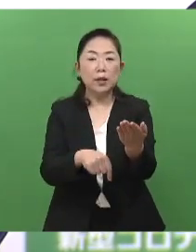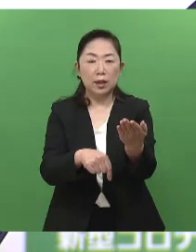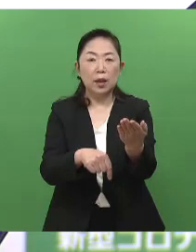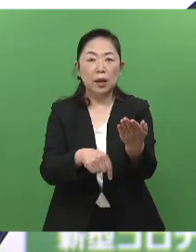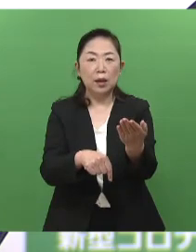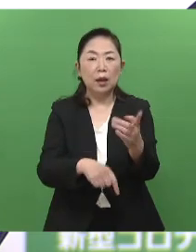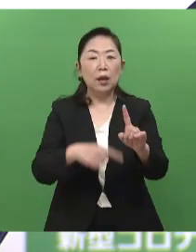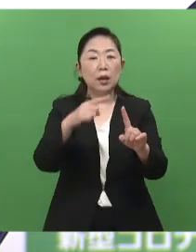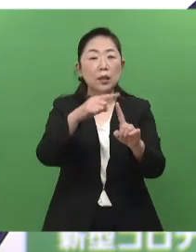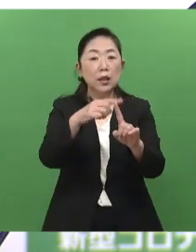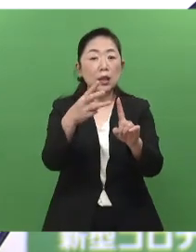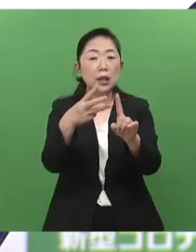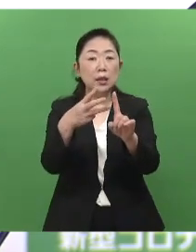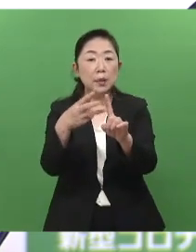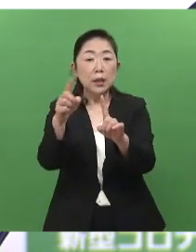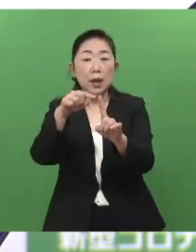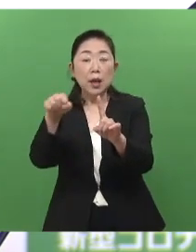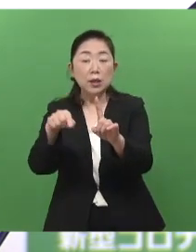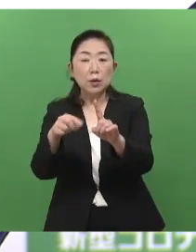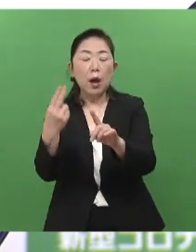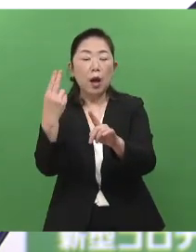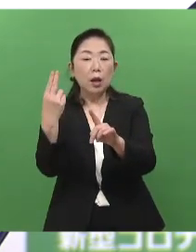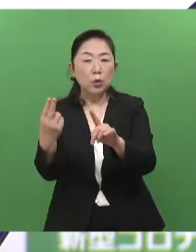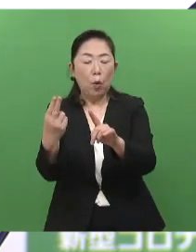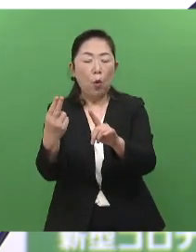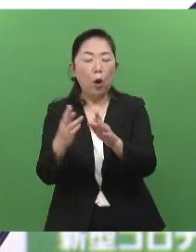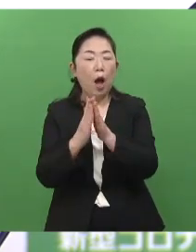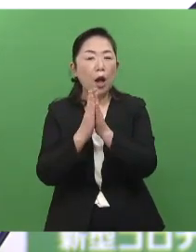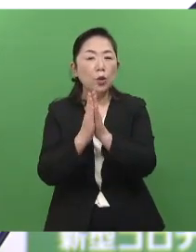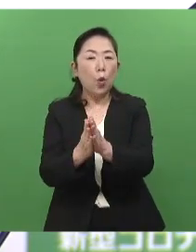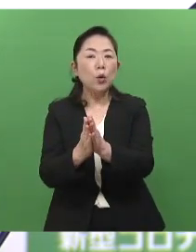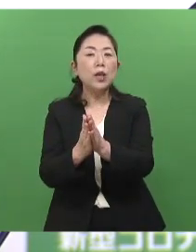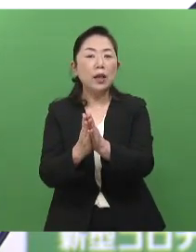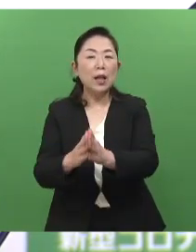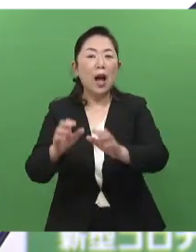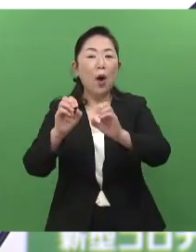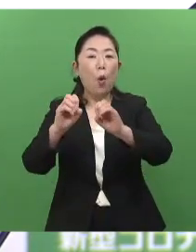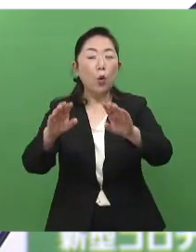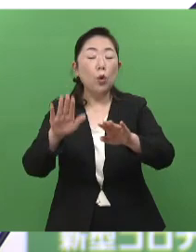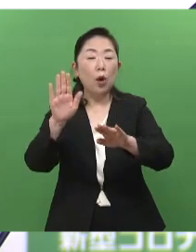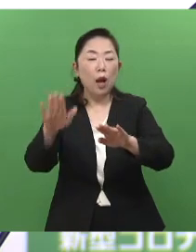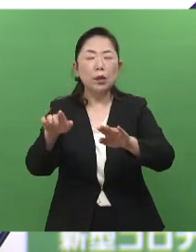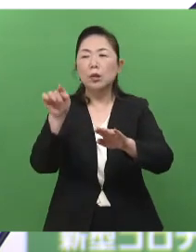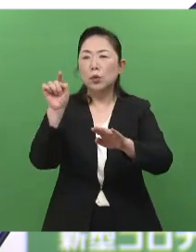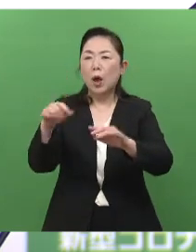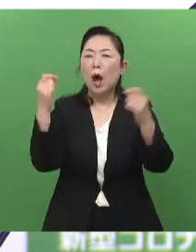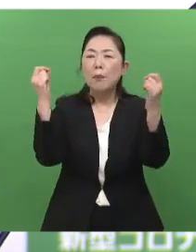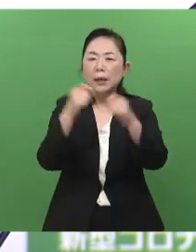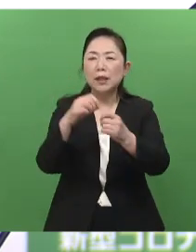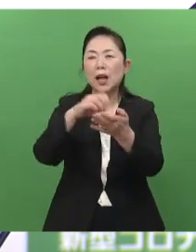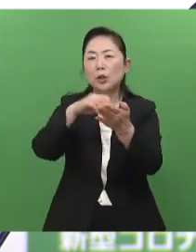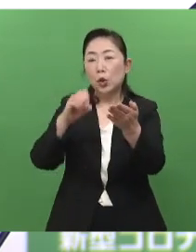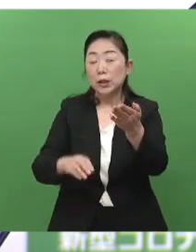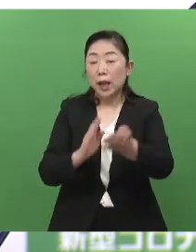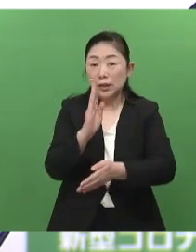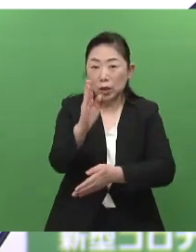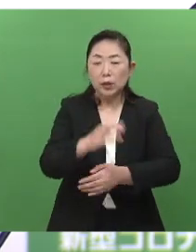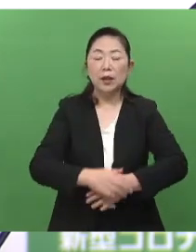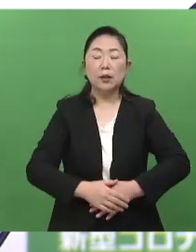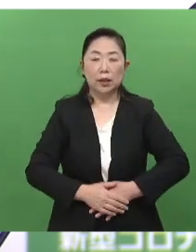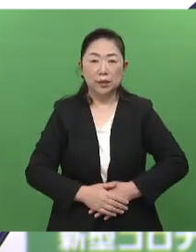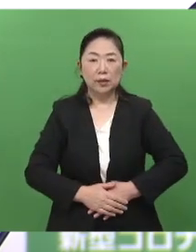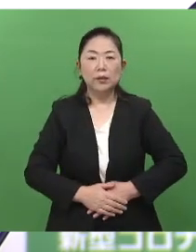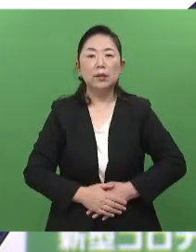か TBS さんは都から要請したような報道されて、あれは間違いだったのを取り消していただければと思いますけれども、